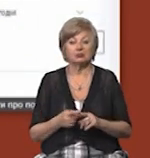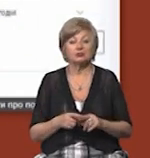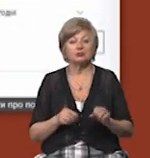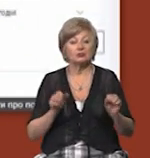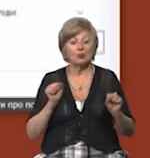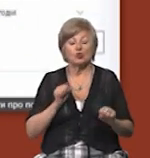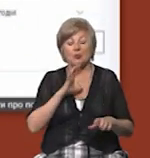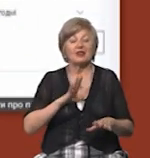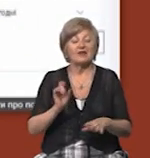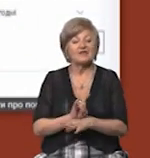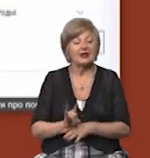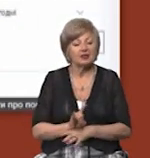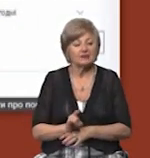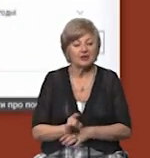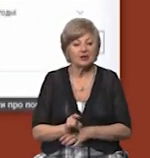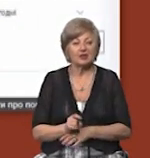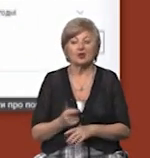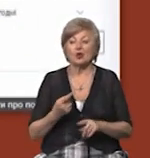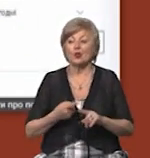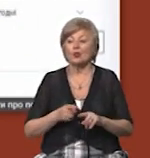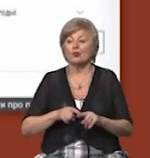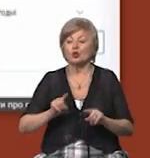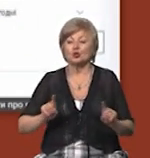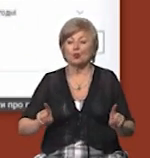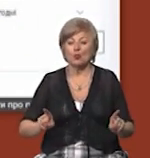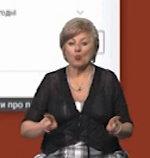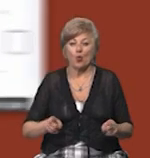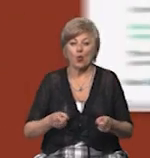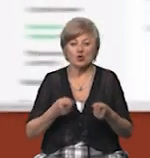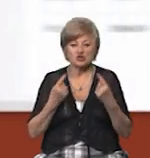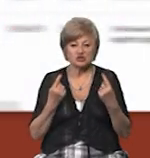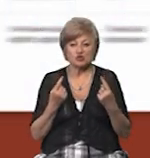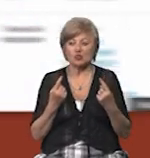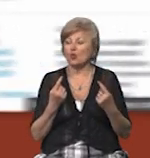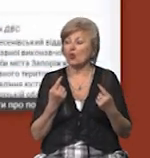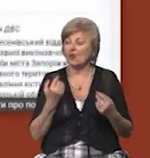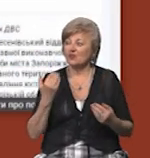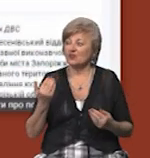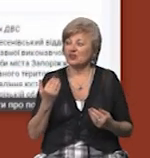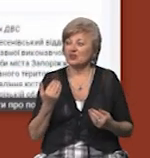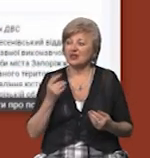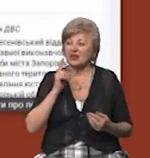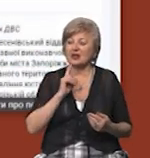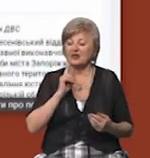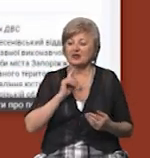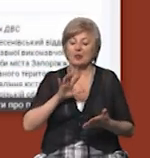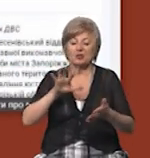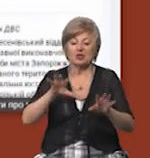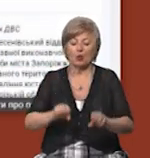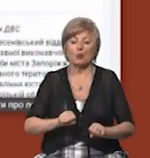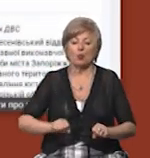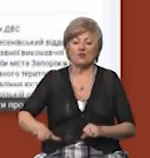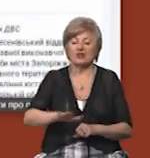бути фіктивною. Далі засновник, кінцевий бенефіціар, особа, яка зареєстрована на тимчасово окупованій